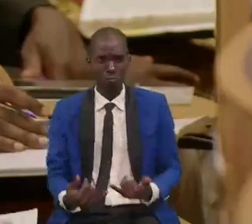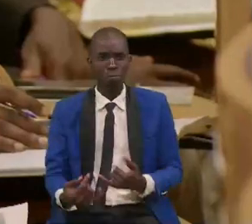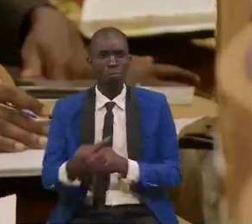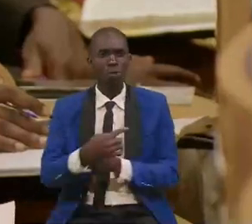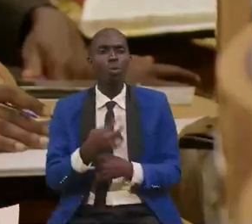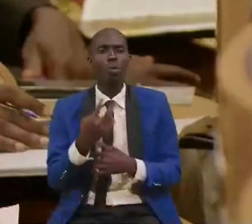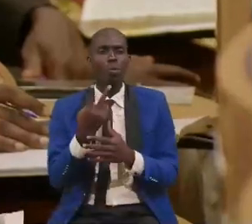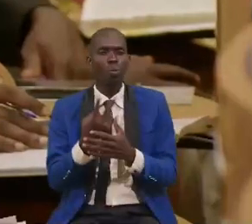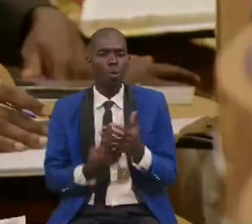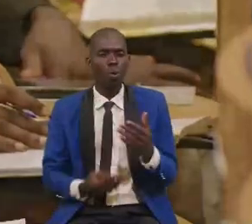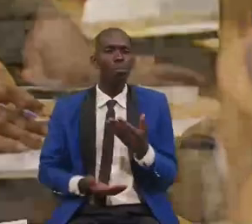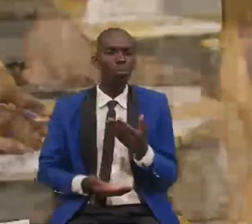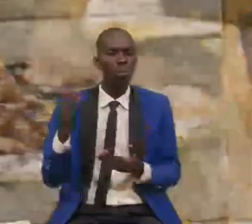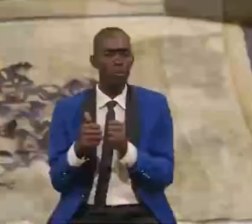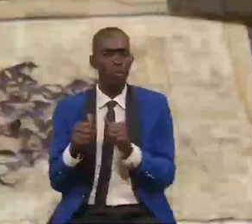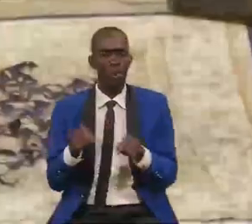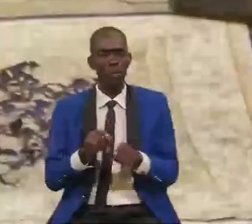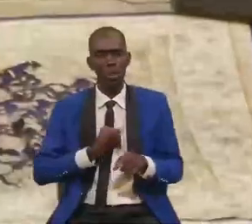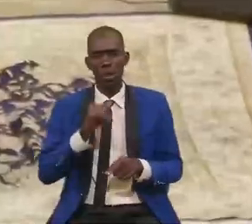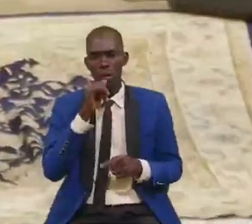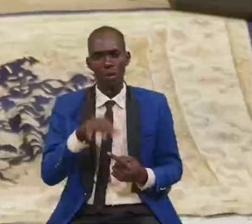à l'exception de ces liens.